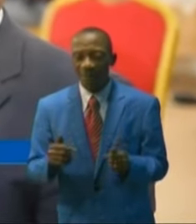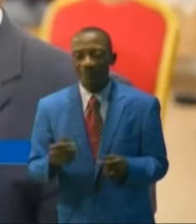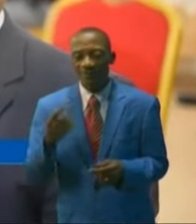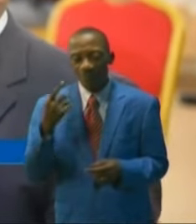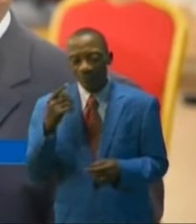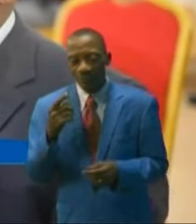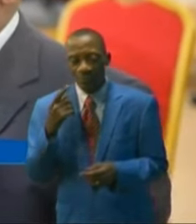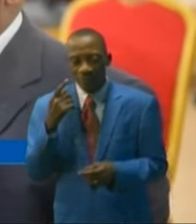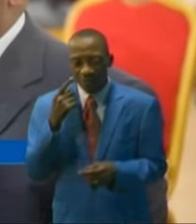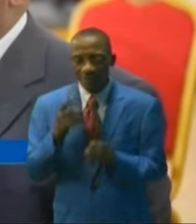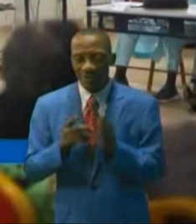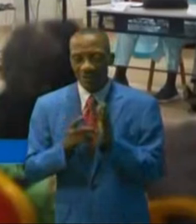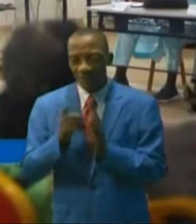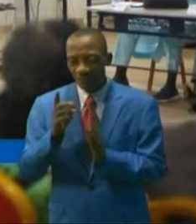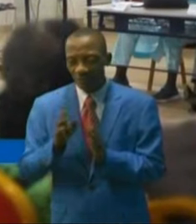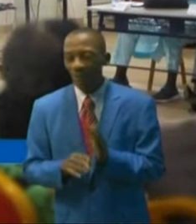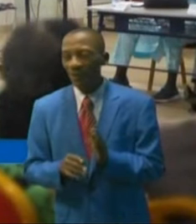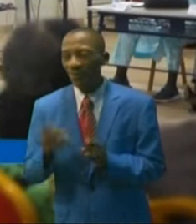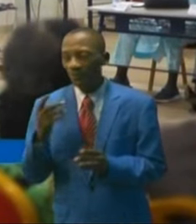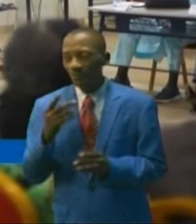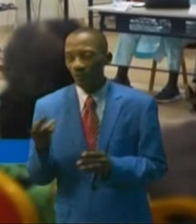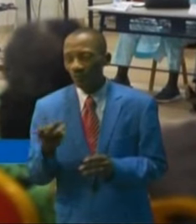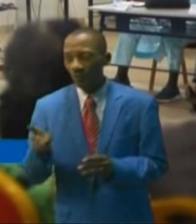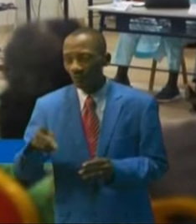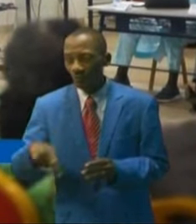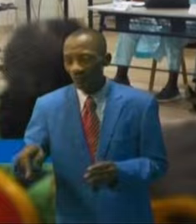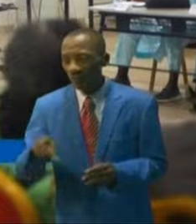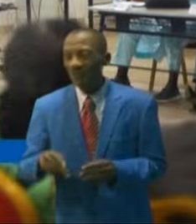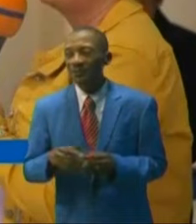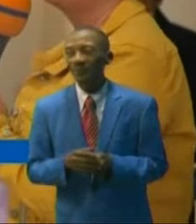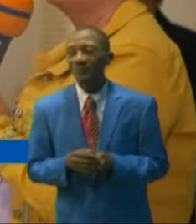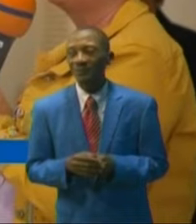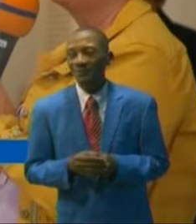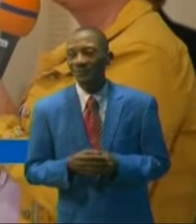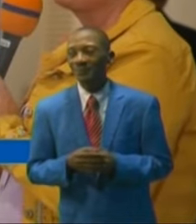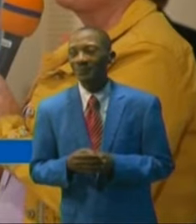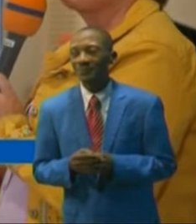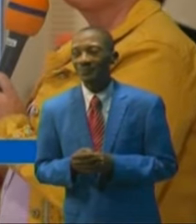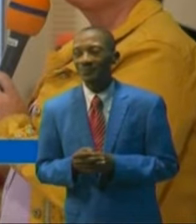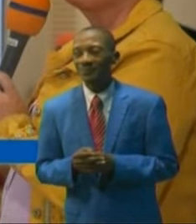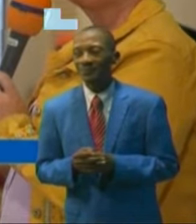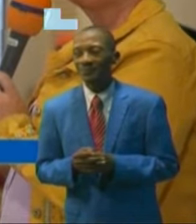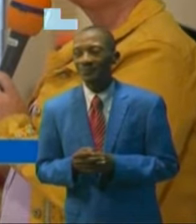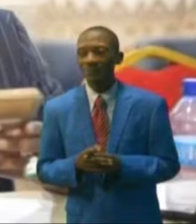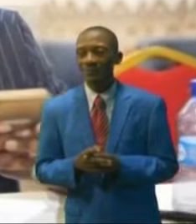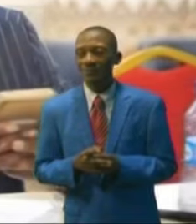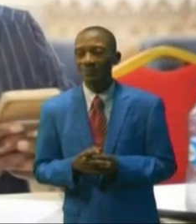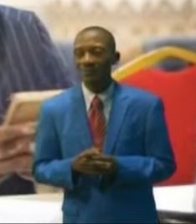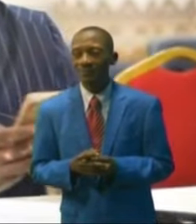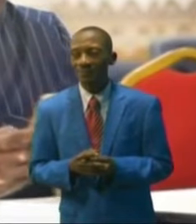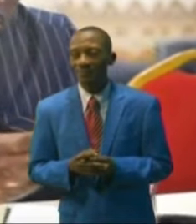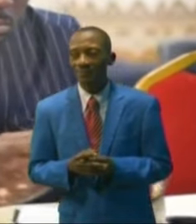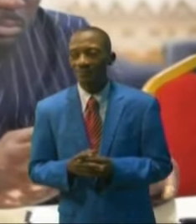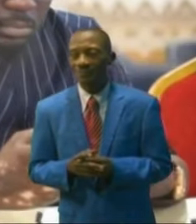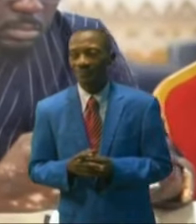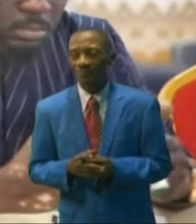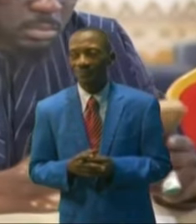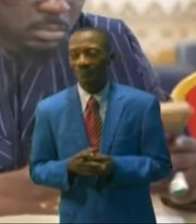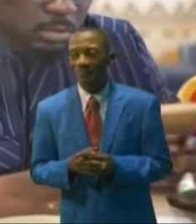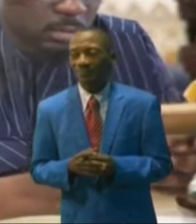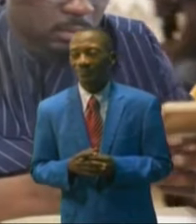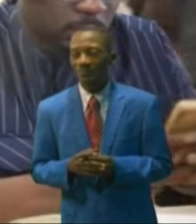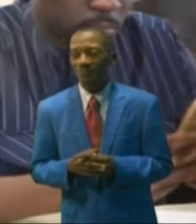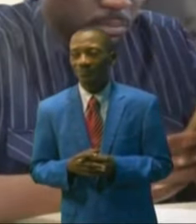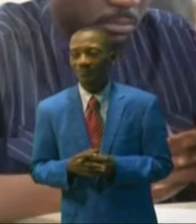cibles, la méthodologie promesse client et axes stratégiques. La clôture de cette activité interviendra le